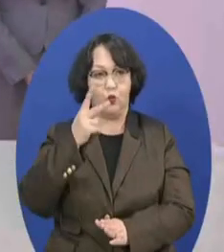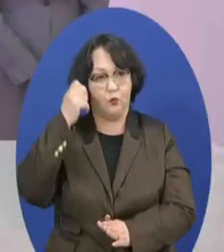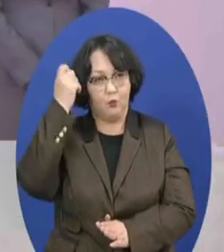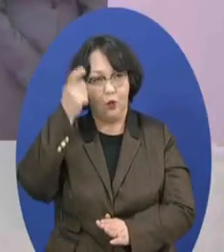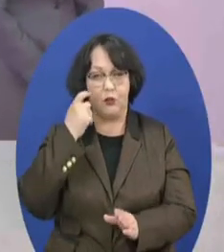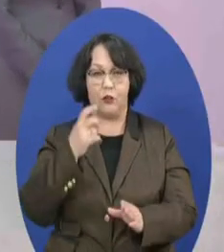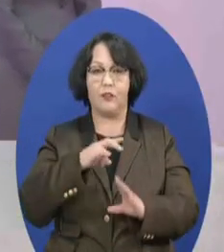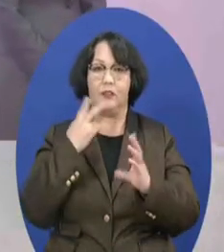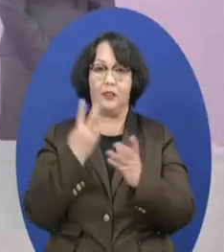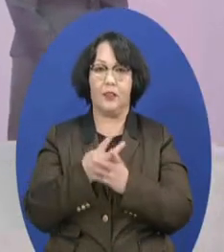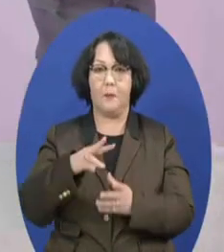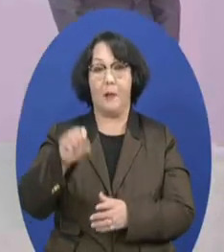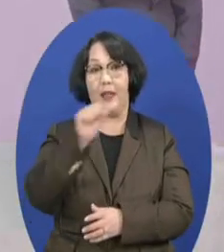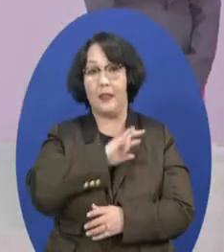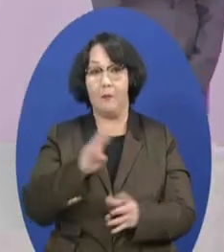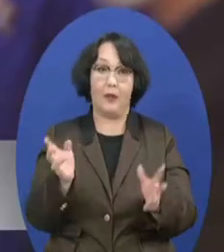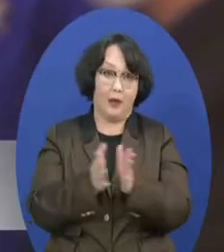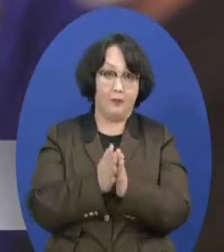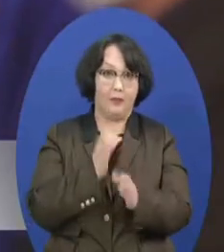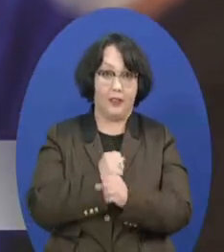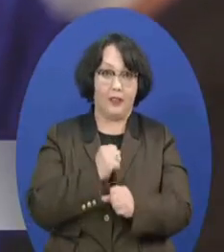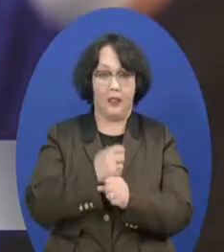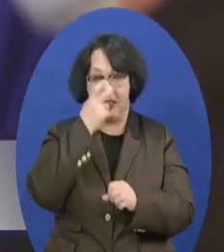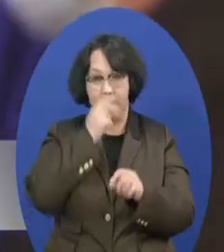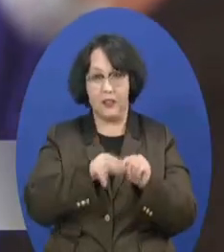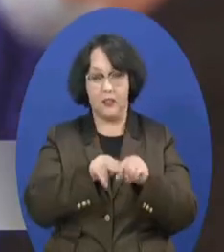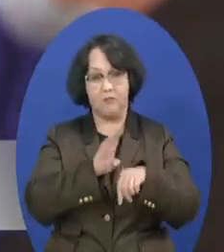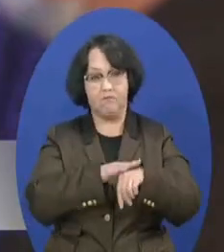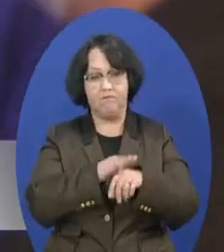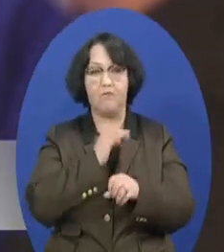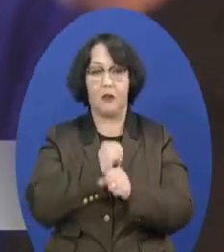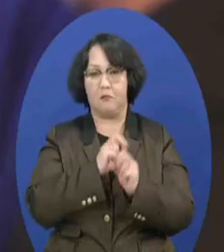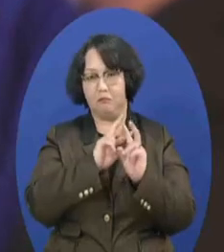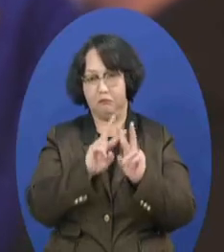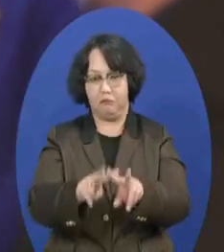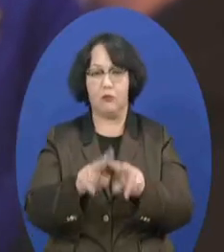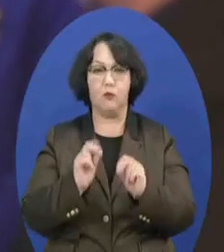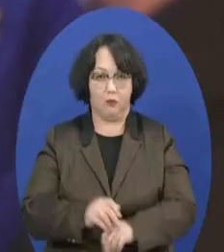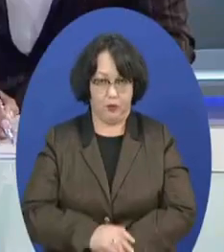нэгтгэн Монгол Ардын намтай хамтарч бас хянаж ажиллахаар боллоо.